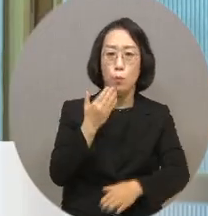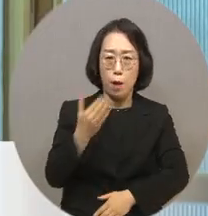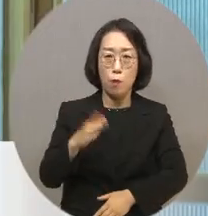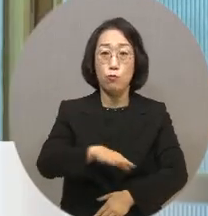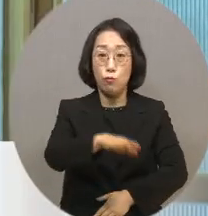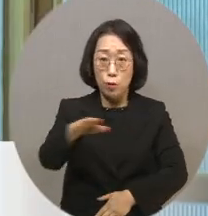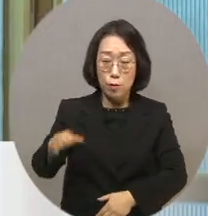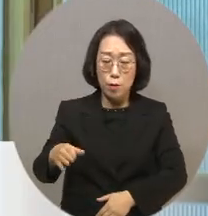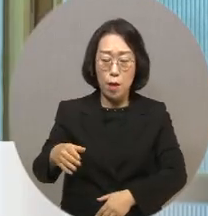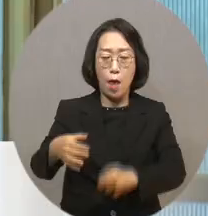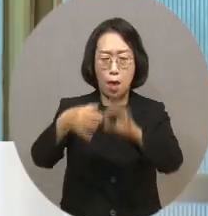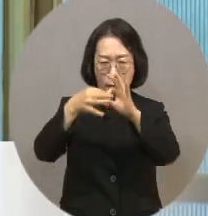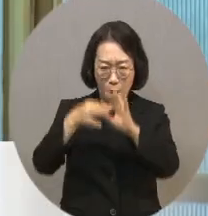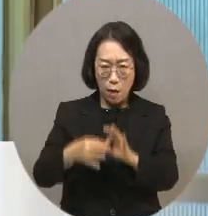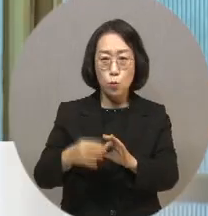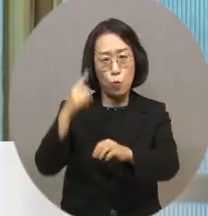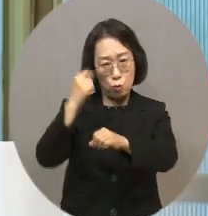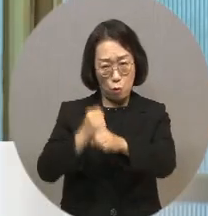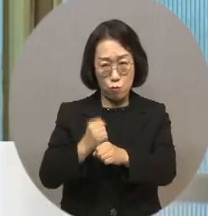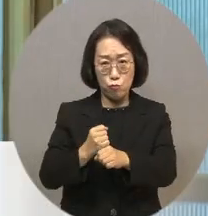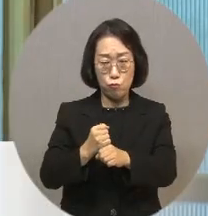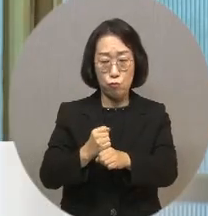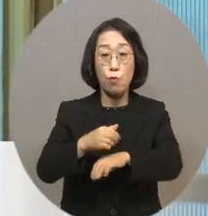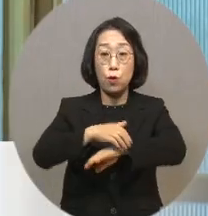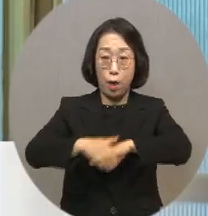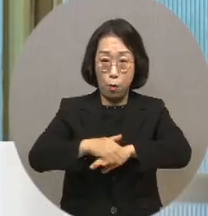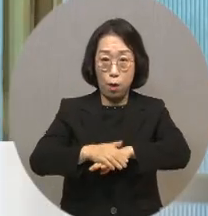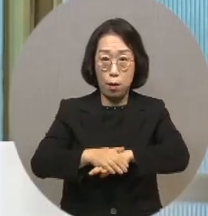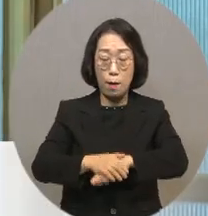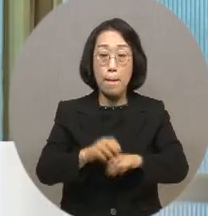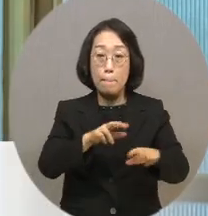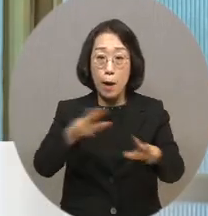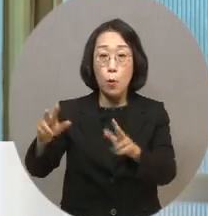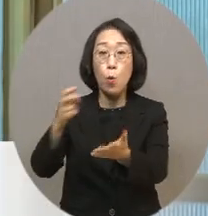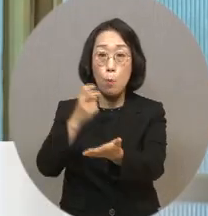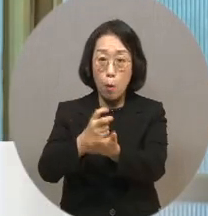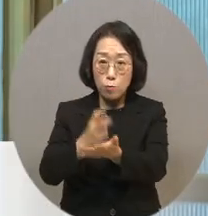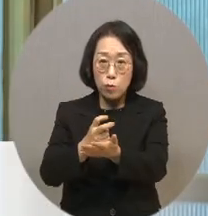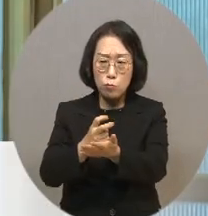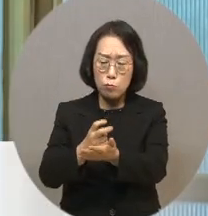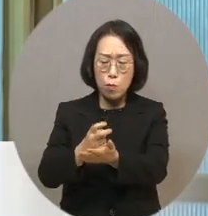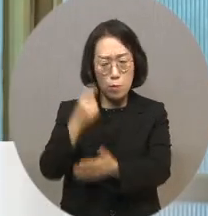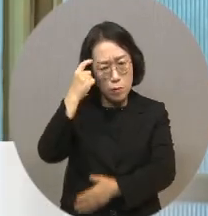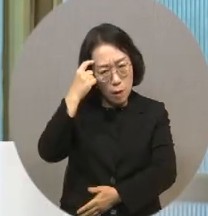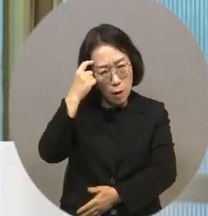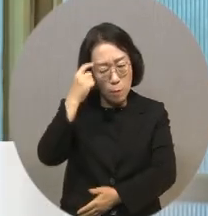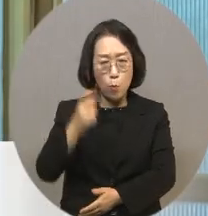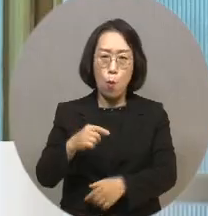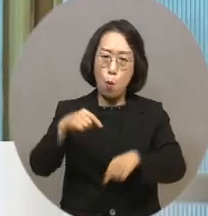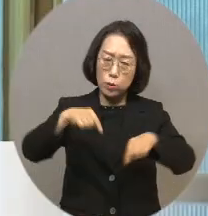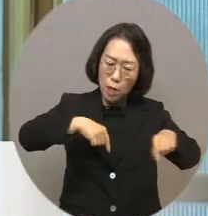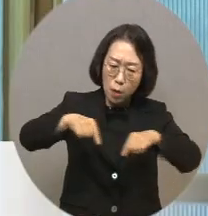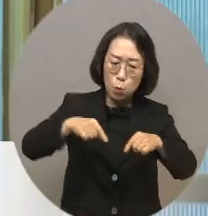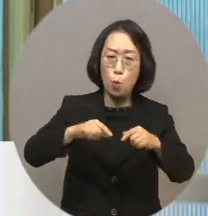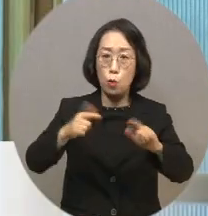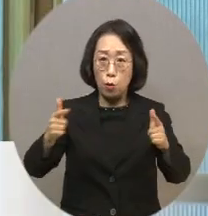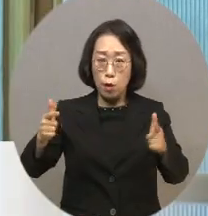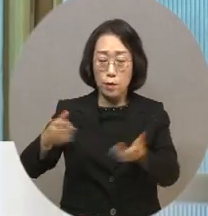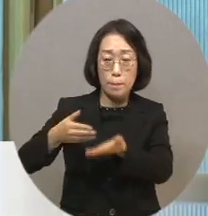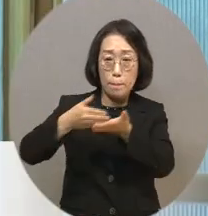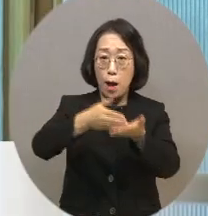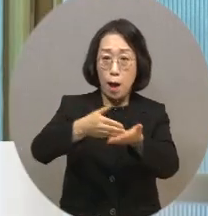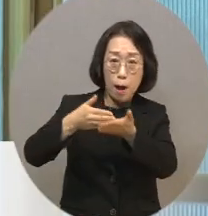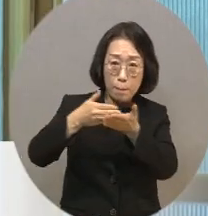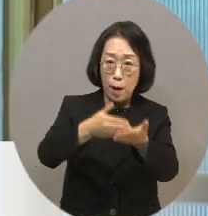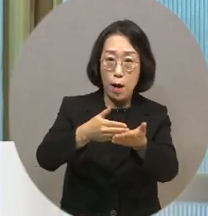저희가 후속 연구로 진행을 할 예정이고요 어떤 것들은 바로 법률적인 잠을 통해서 제도 귀신에 필요하는 것들은 저희가 법률